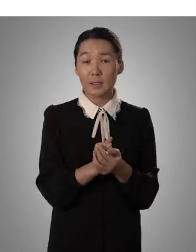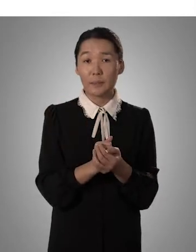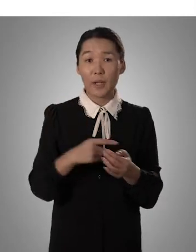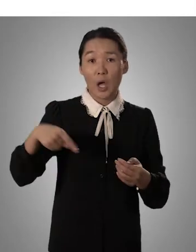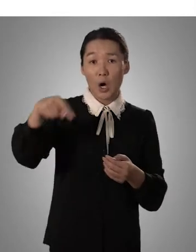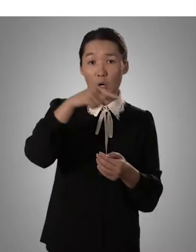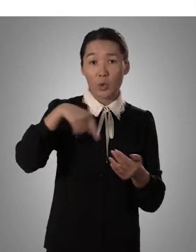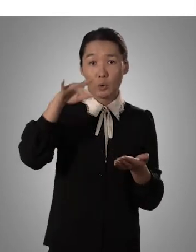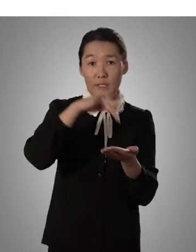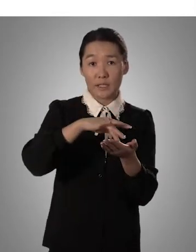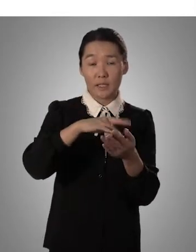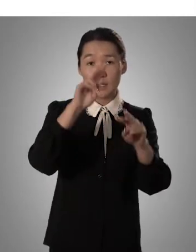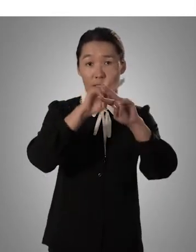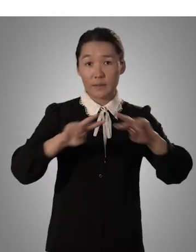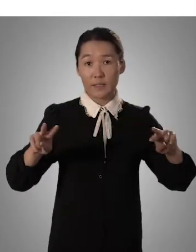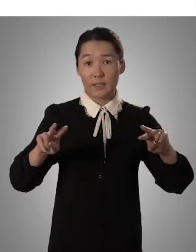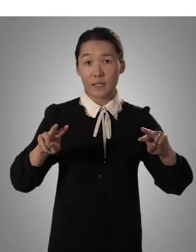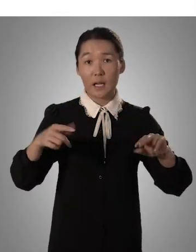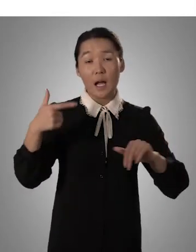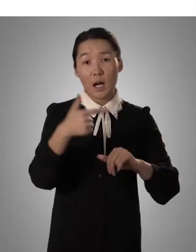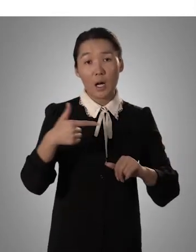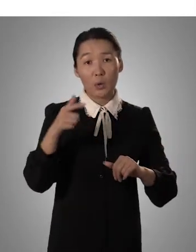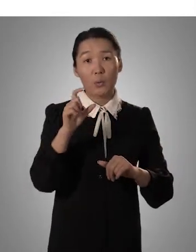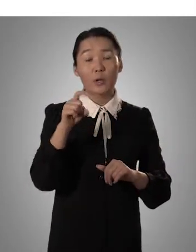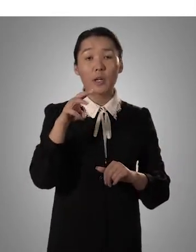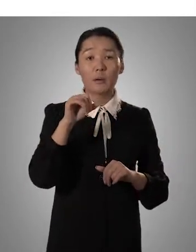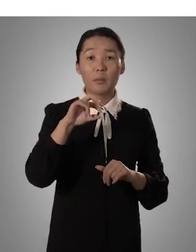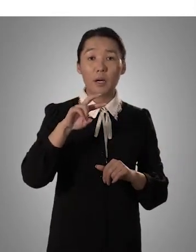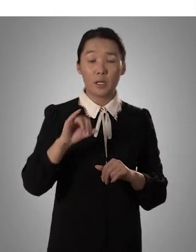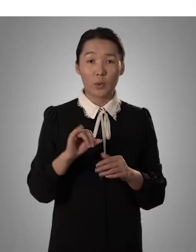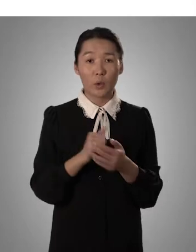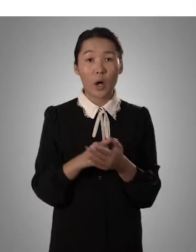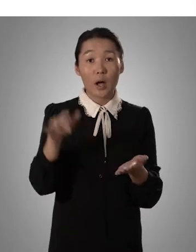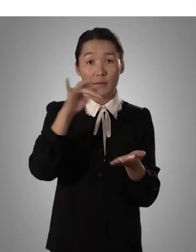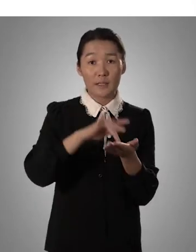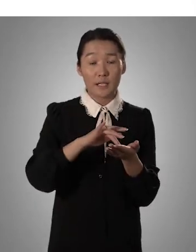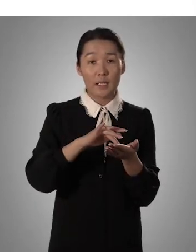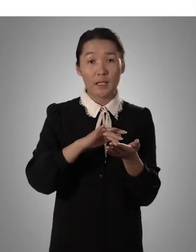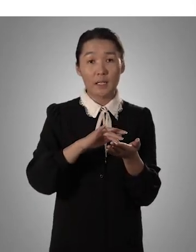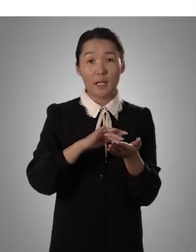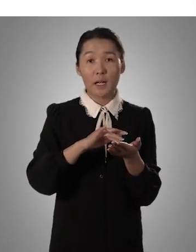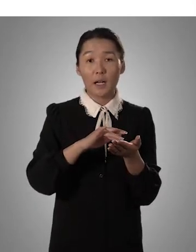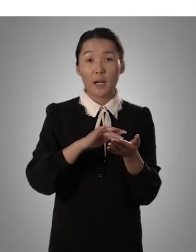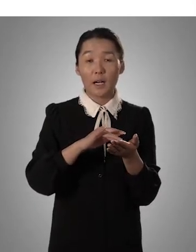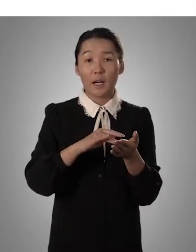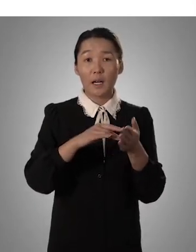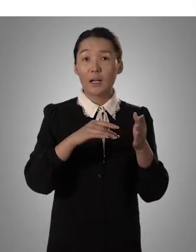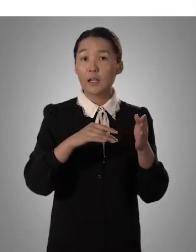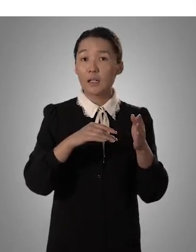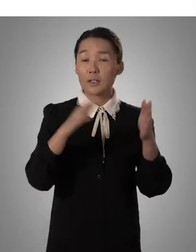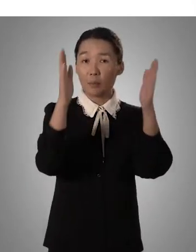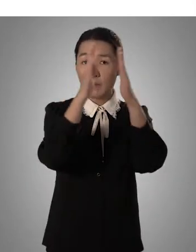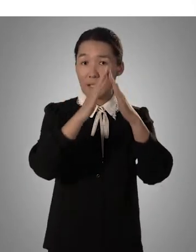в середине звезды покрыт голубой эмалью центре его изображена кремлевская стена с мавзолеем